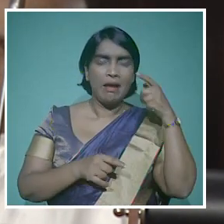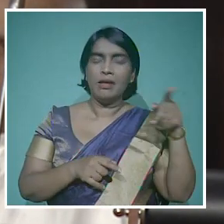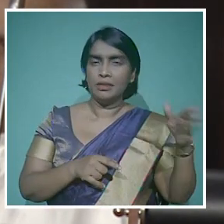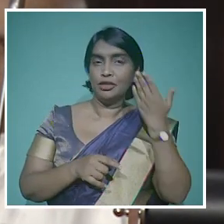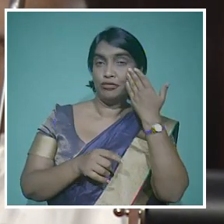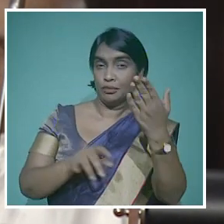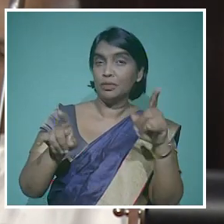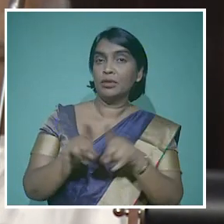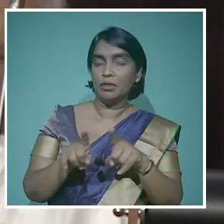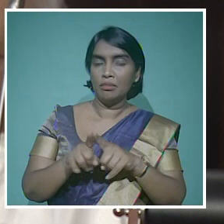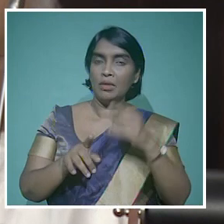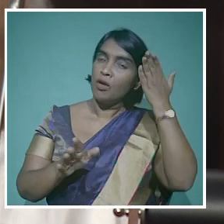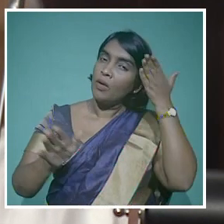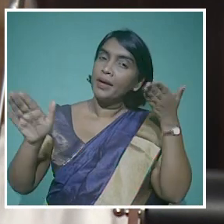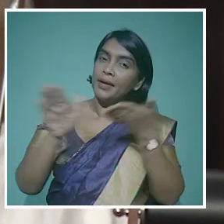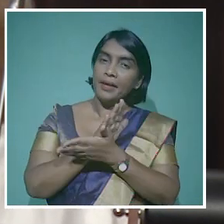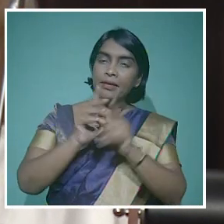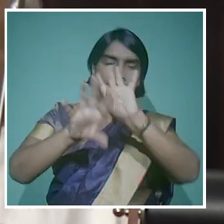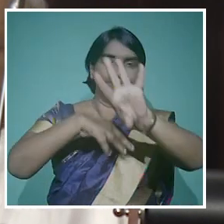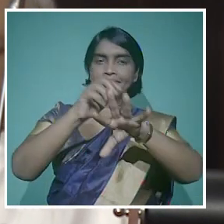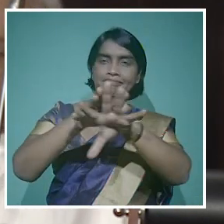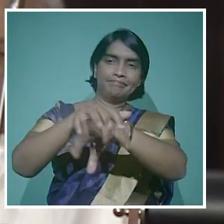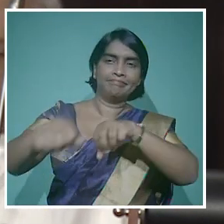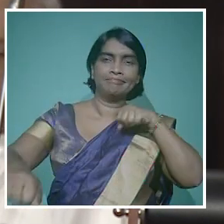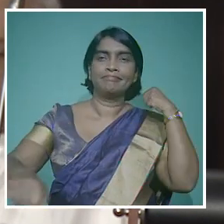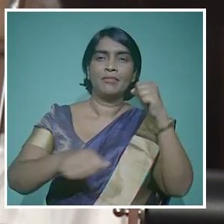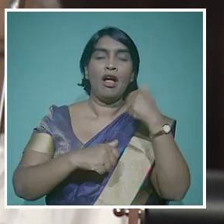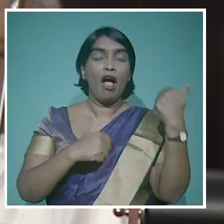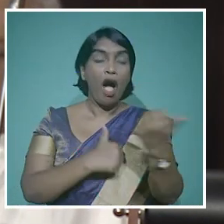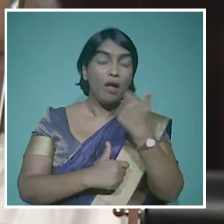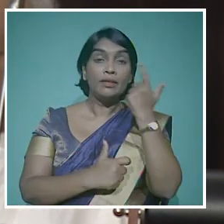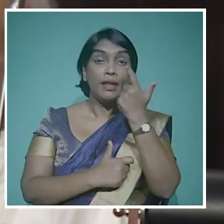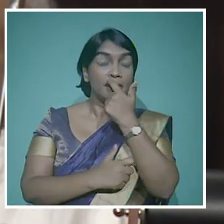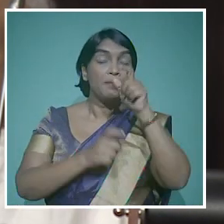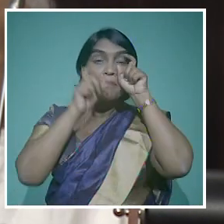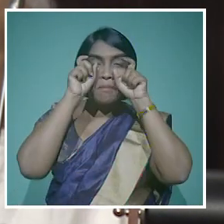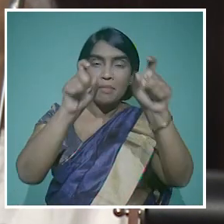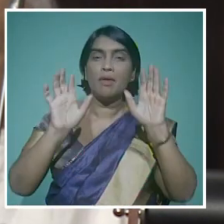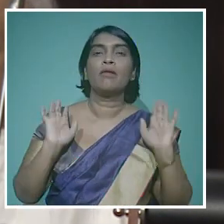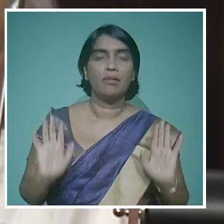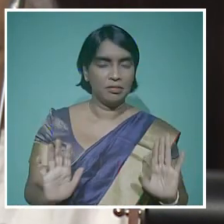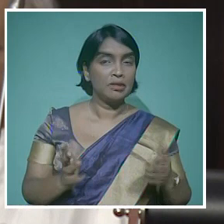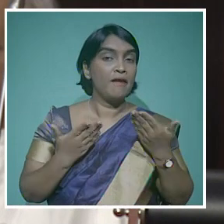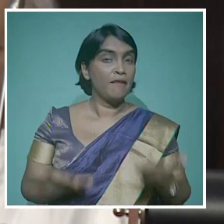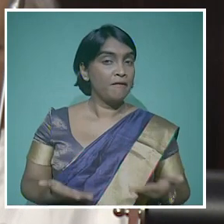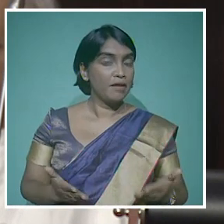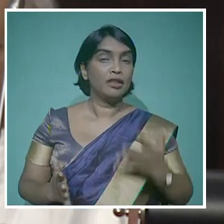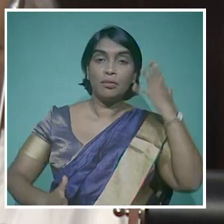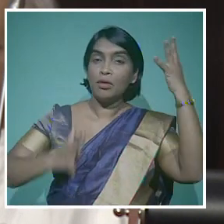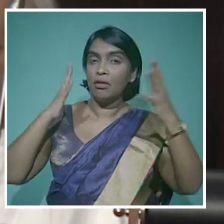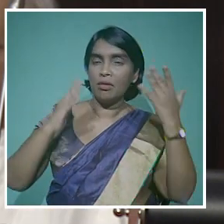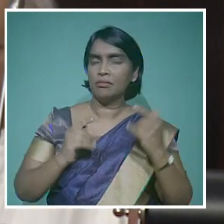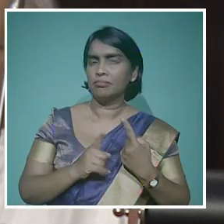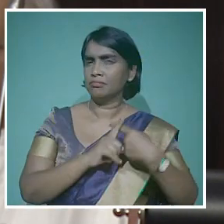දක්වන විදියට කොට්ටවුරයක් මෙන් කණපිට හරවා අලුත් ඇහැකින් ලෝකයේ දෙස බැලිය යුතුය. වර්තමාන ලෝක ප්‍රවණතා